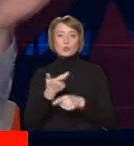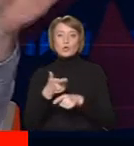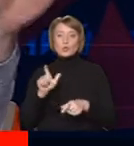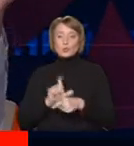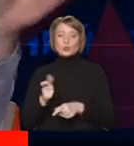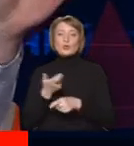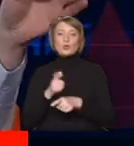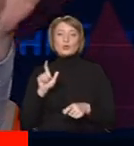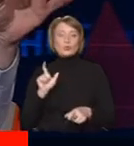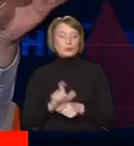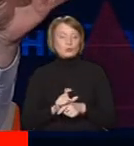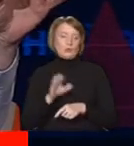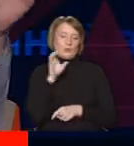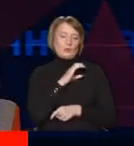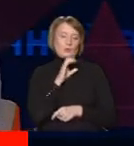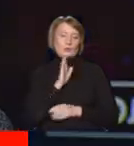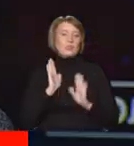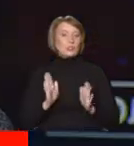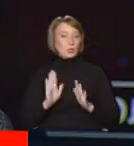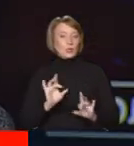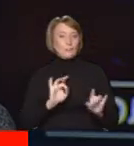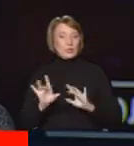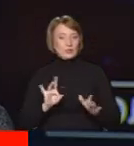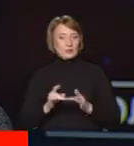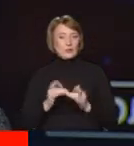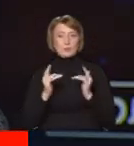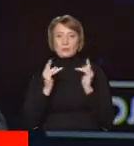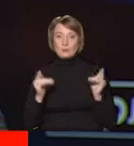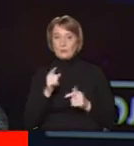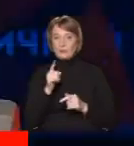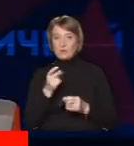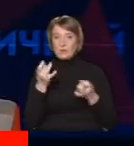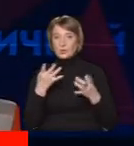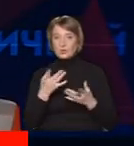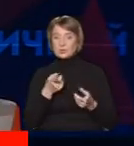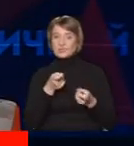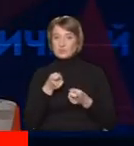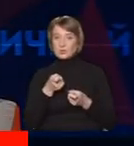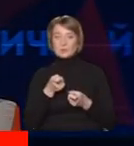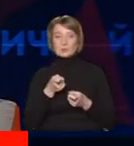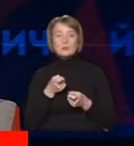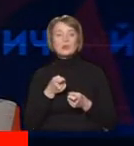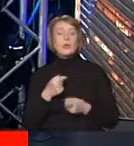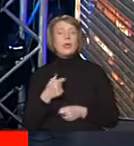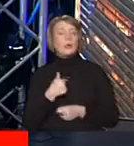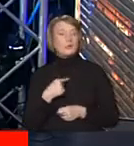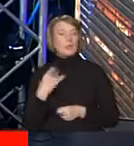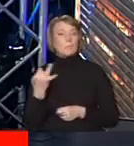і легко розкрадати. І не тільки піаритись. До речі, якщо ми говоримо про скляний мостик, просто ви так його трошки зачепили. Скляний міст мені